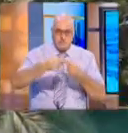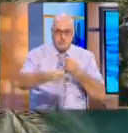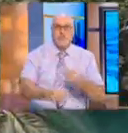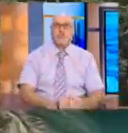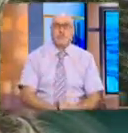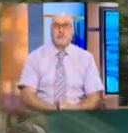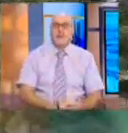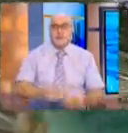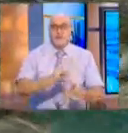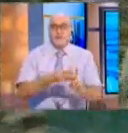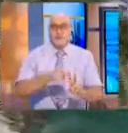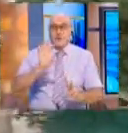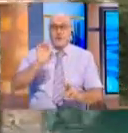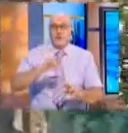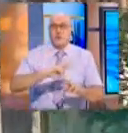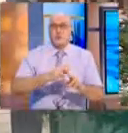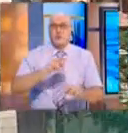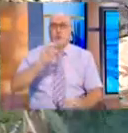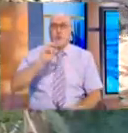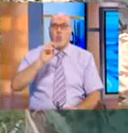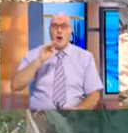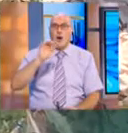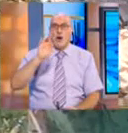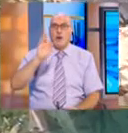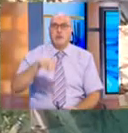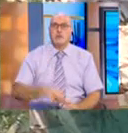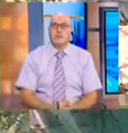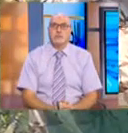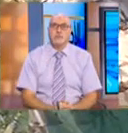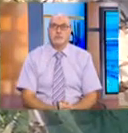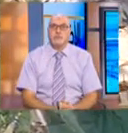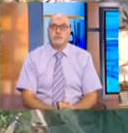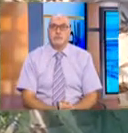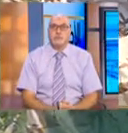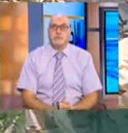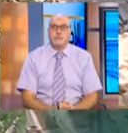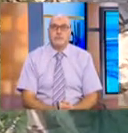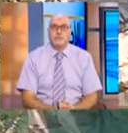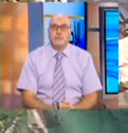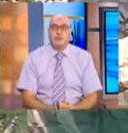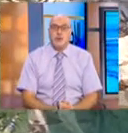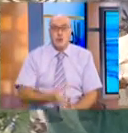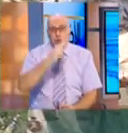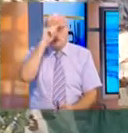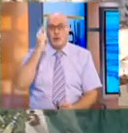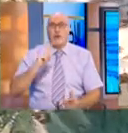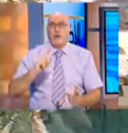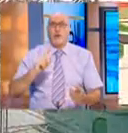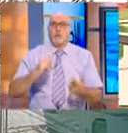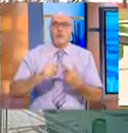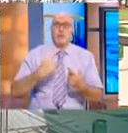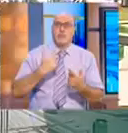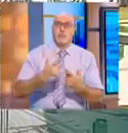التي يطلق عليها بالعامية وهران، إن شاء الله تكون نتيجة إيجابية وإن شاء الله ناجحة في كل